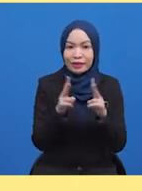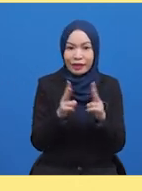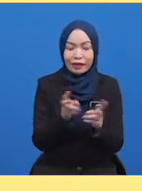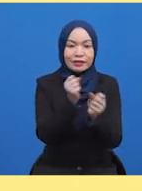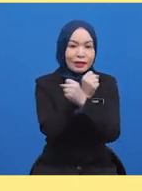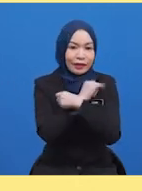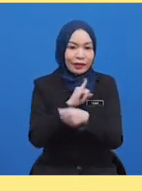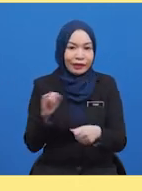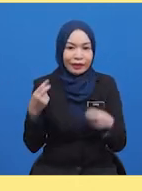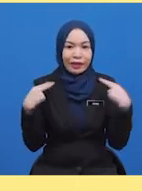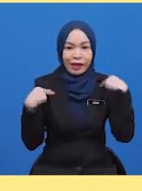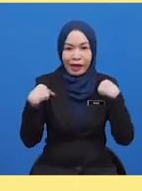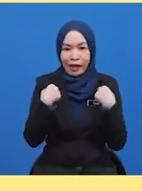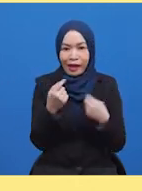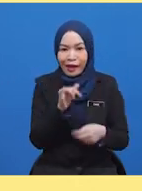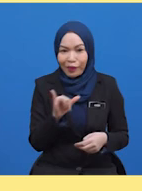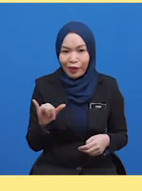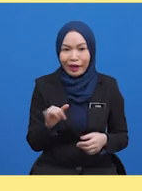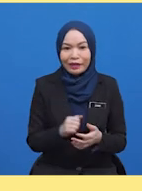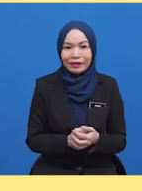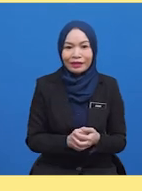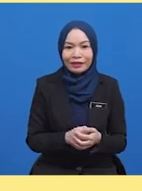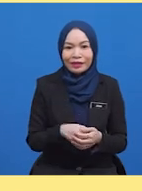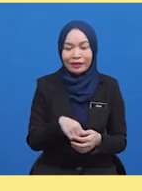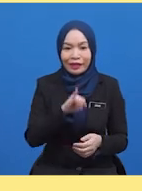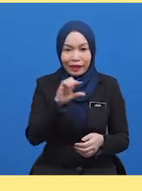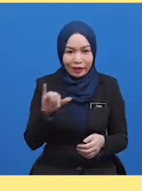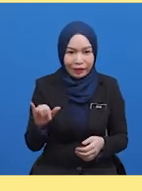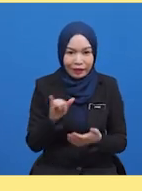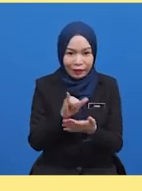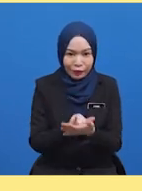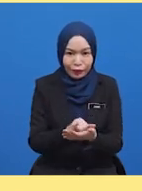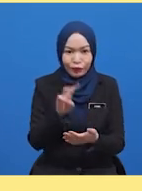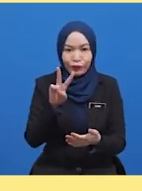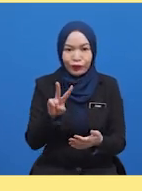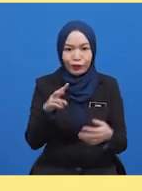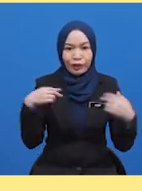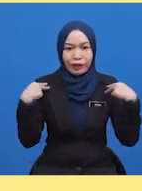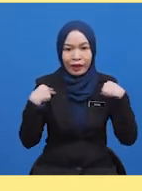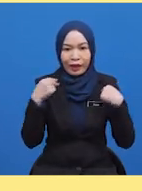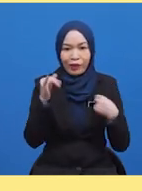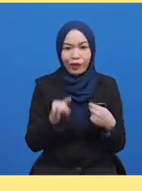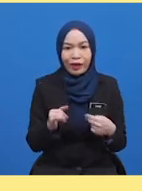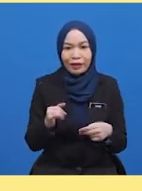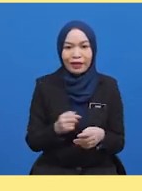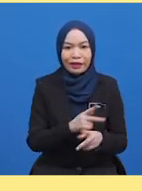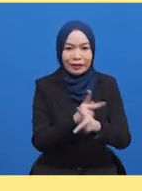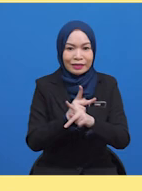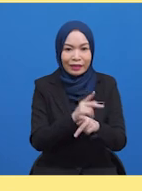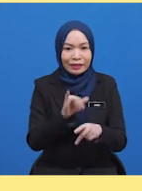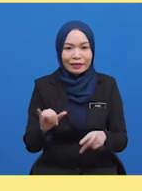bahwa dan tuyul yaitu dua Eko hewan peliharaannya yang dianggap sebagai